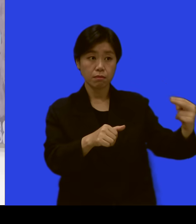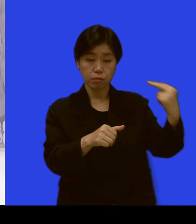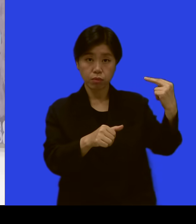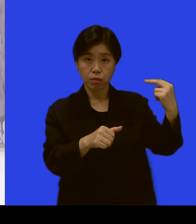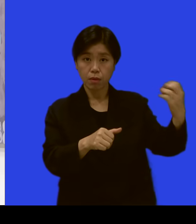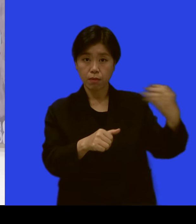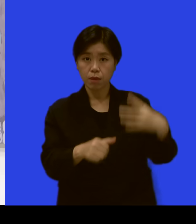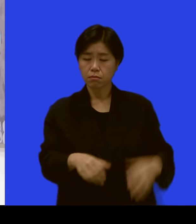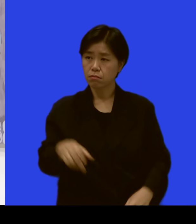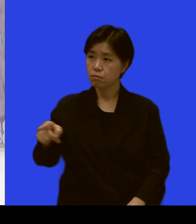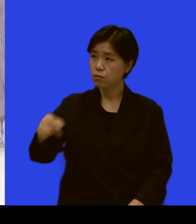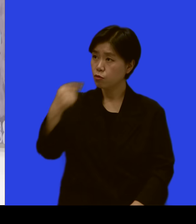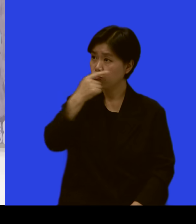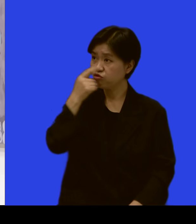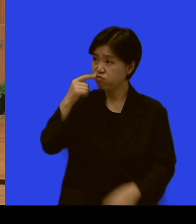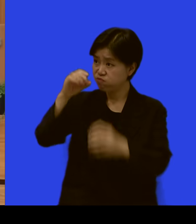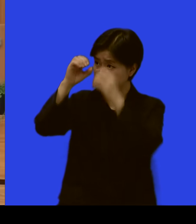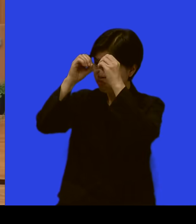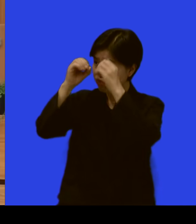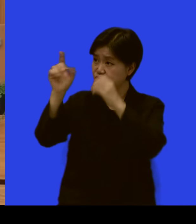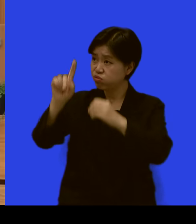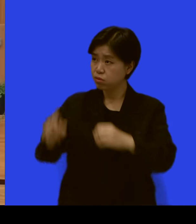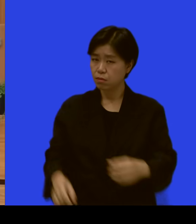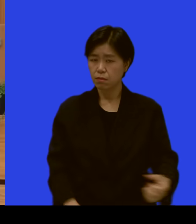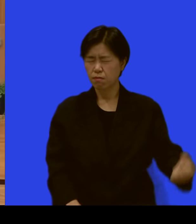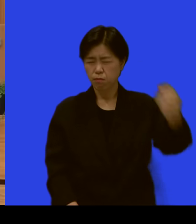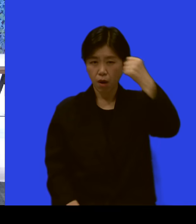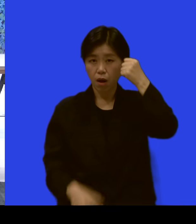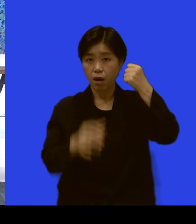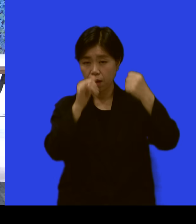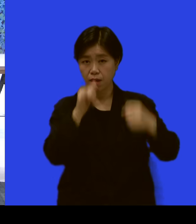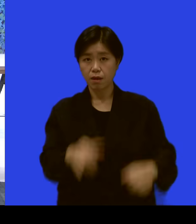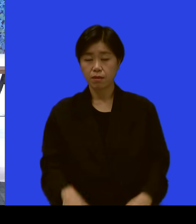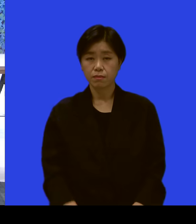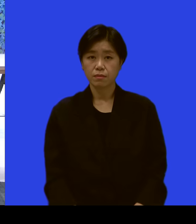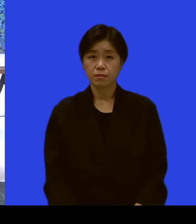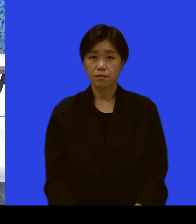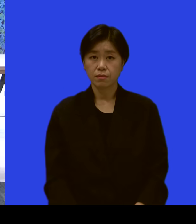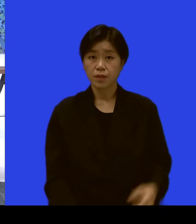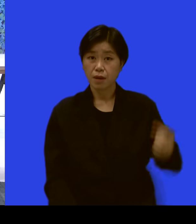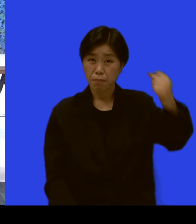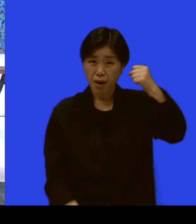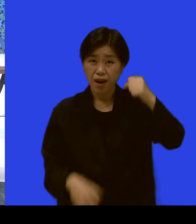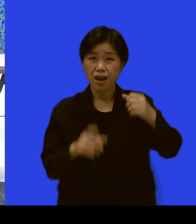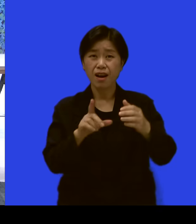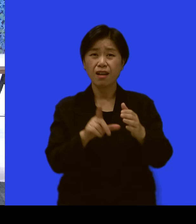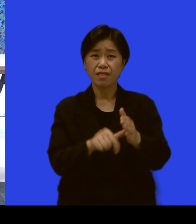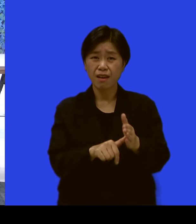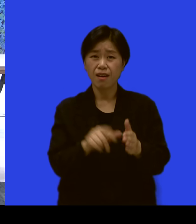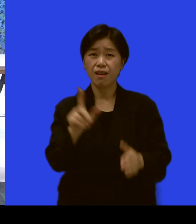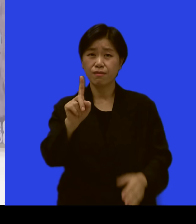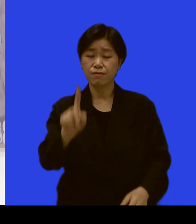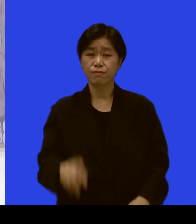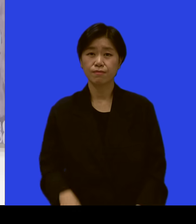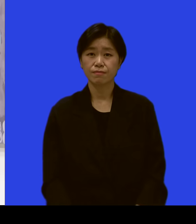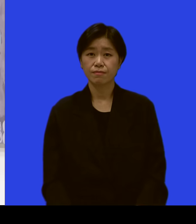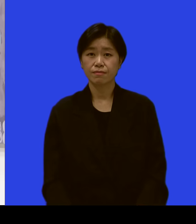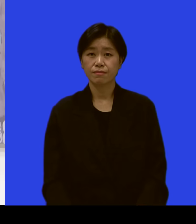동그랗게 뜨네 이래가지고 한번 맞은 적이 있어요. 그냥 이유 없이 네, 맞았네요. 그래서 이유 없이. 때리셨는데 좀 이거 우픈 얘기긴 예, 한데